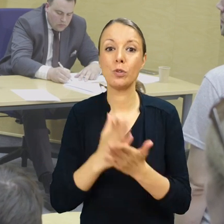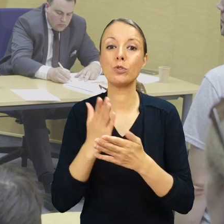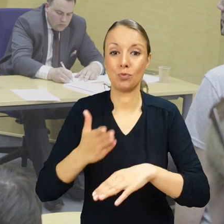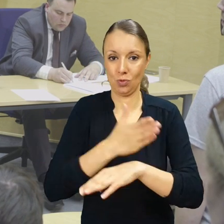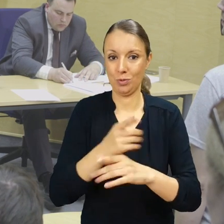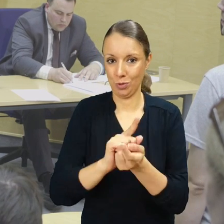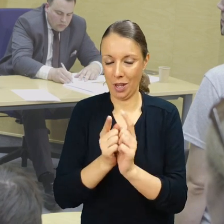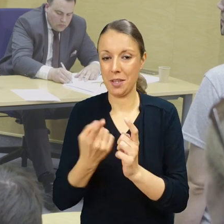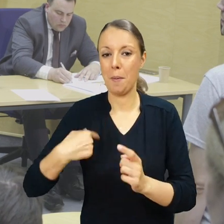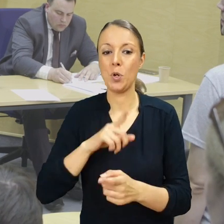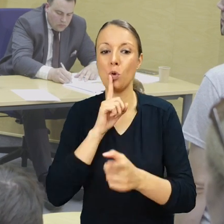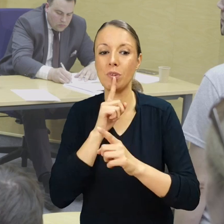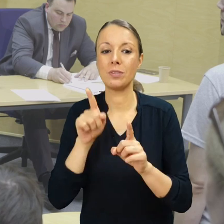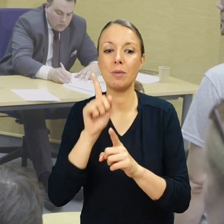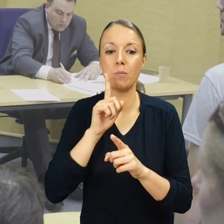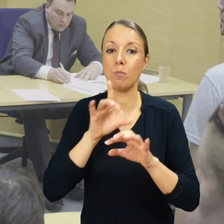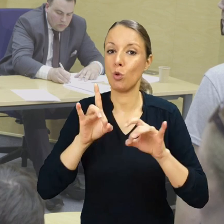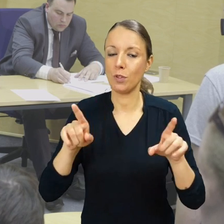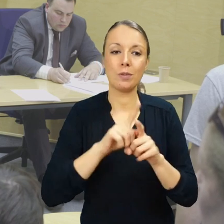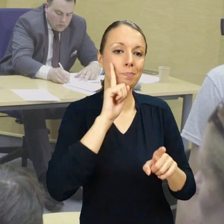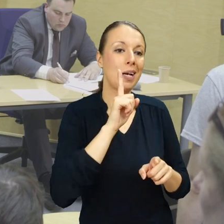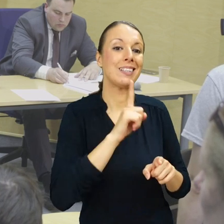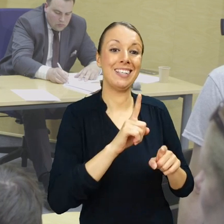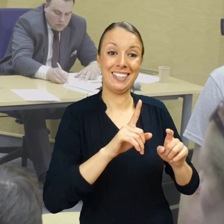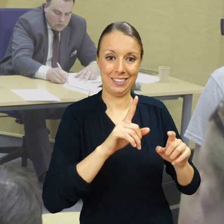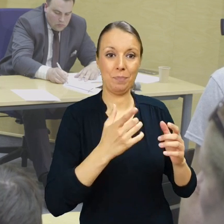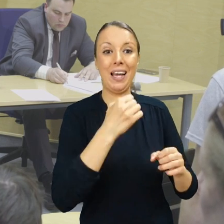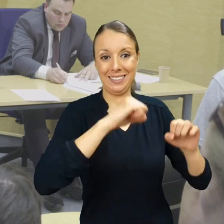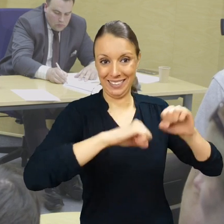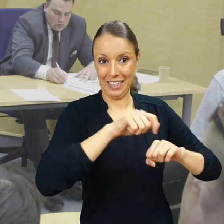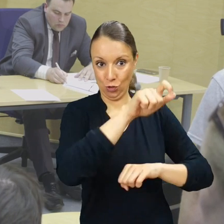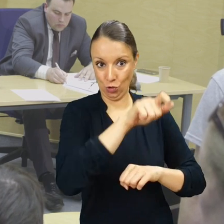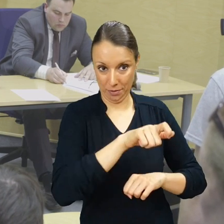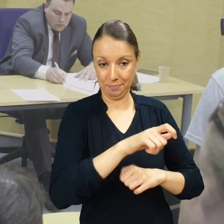z panem profesorem, z panem sędzią i próbowaliśmy sobie stawiać pewne